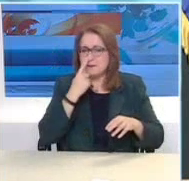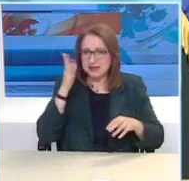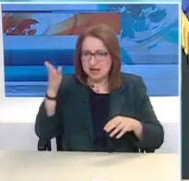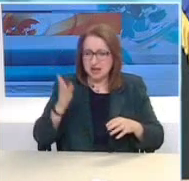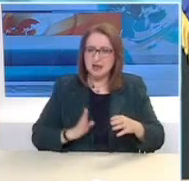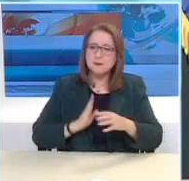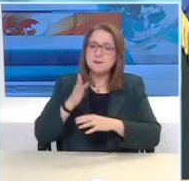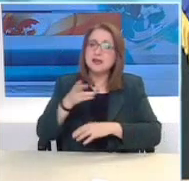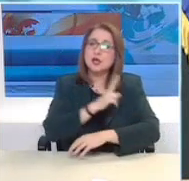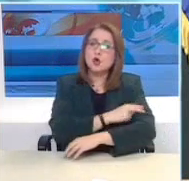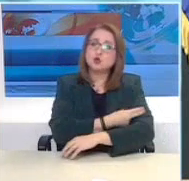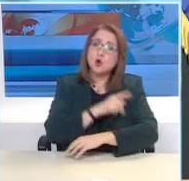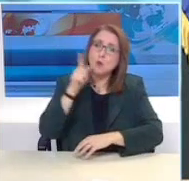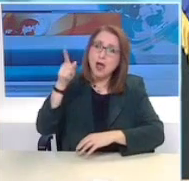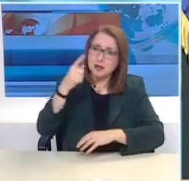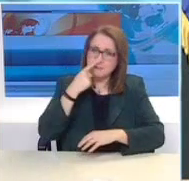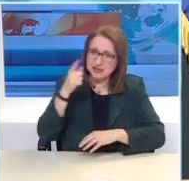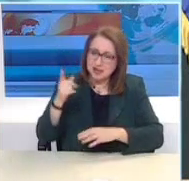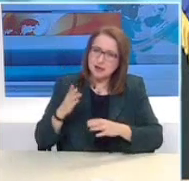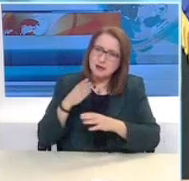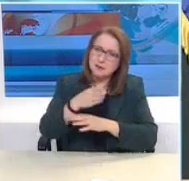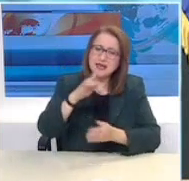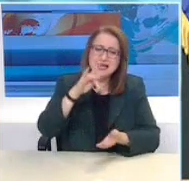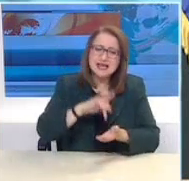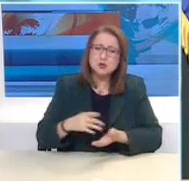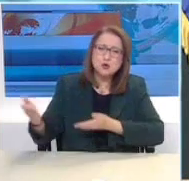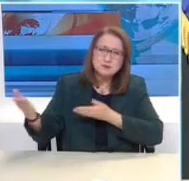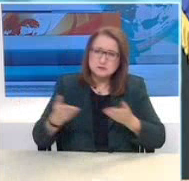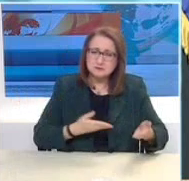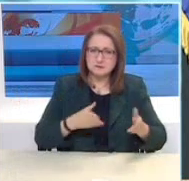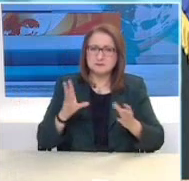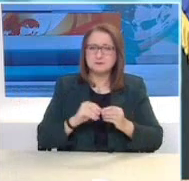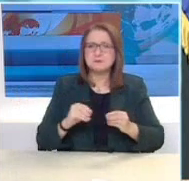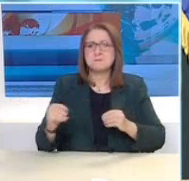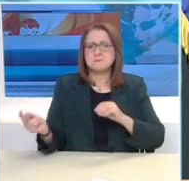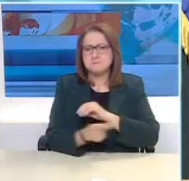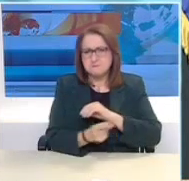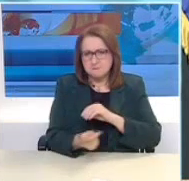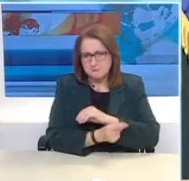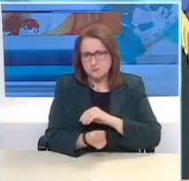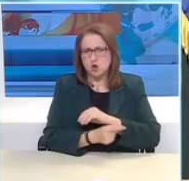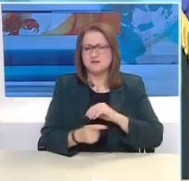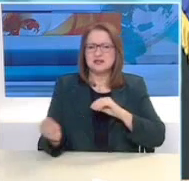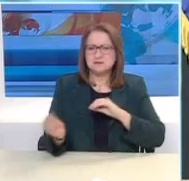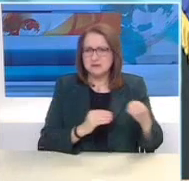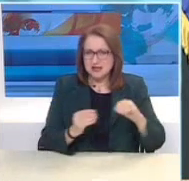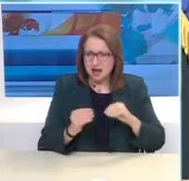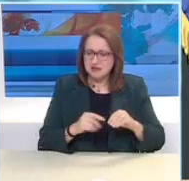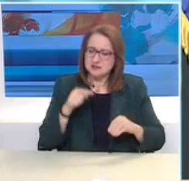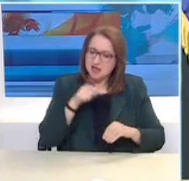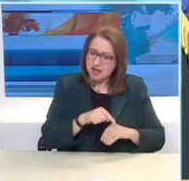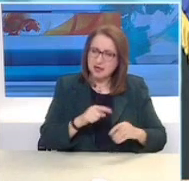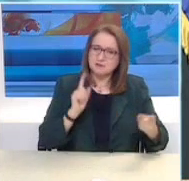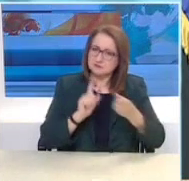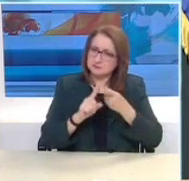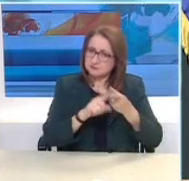Βοστάνιο Γενικό Νοσοκομείο Μυτιλίνης και επίσκεψη στο Κέντρο Υποδοχής και Ταυτοποίησης Μεταναστών, όπου πραγματοποιήθηκε συνάντηση με τους υπευθύνους του Κέντρου,